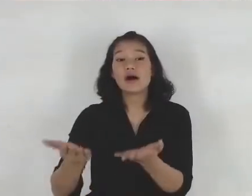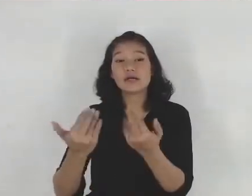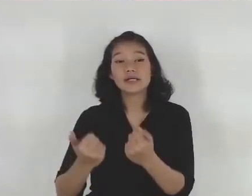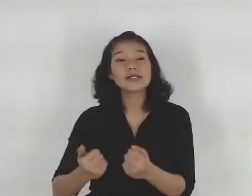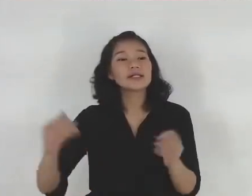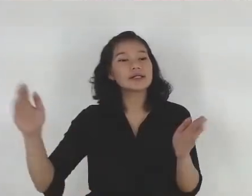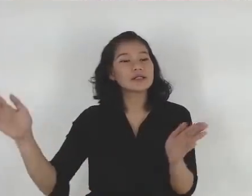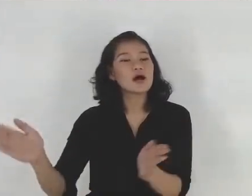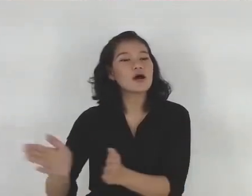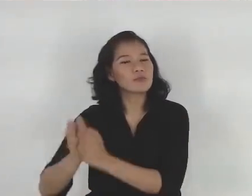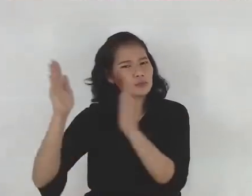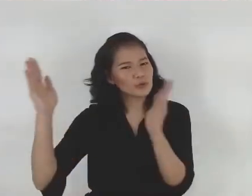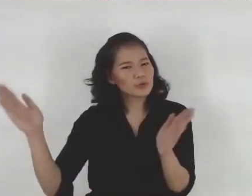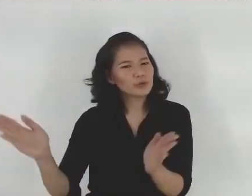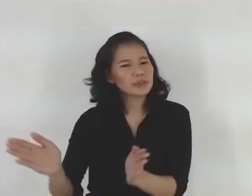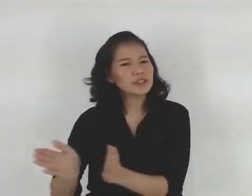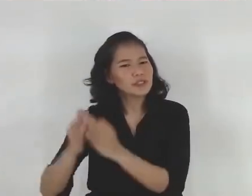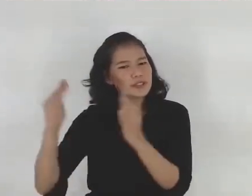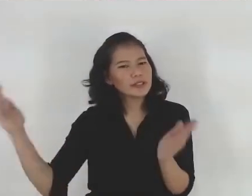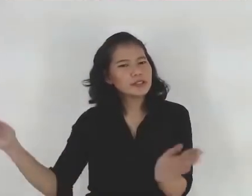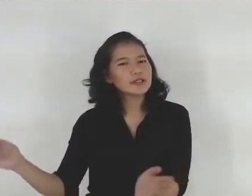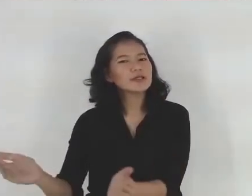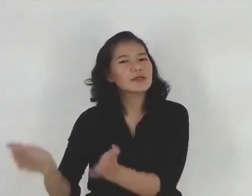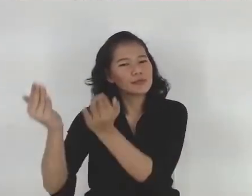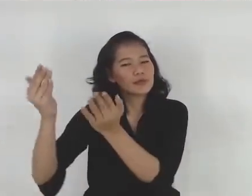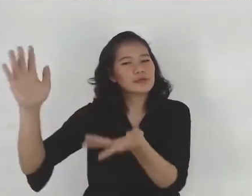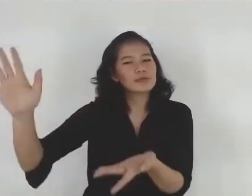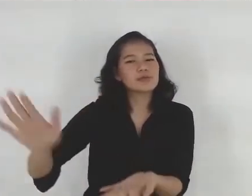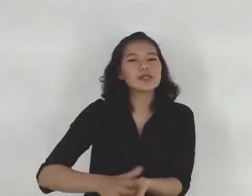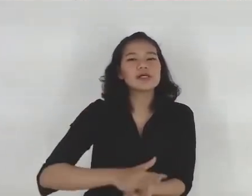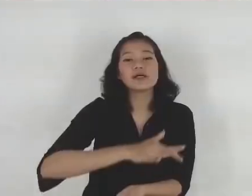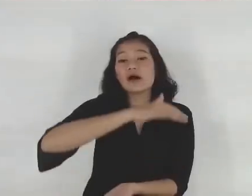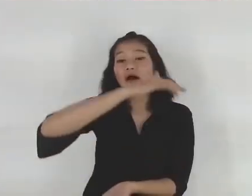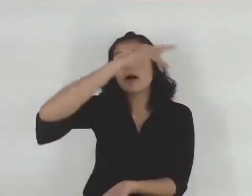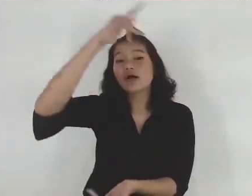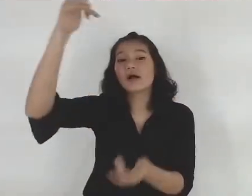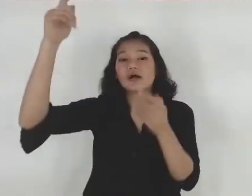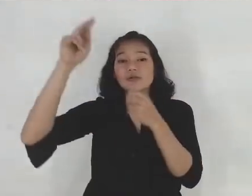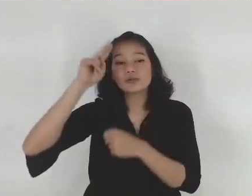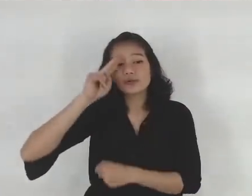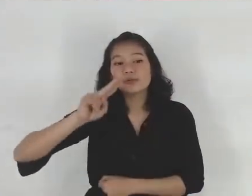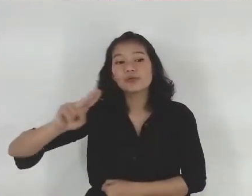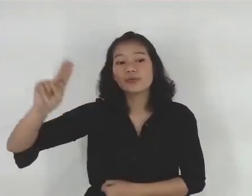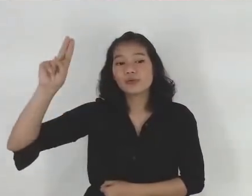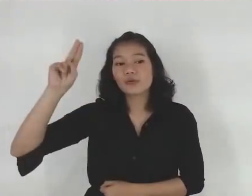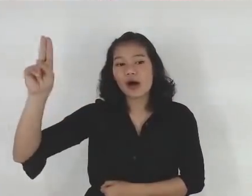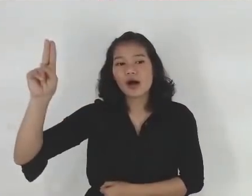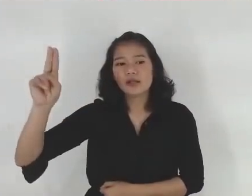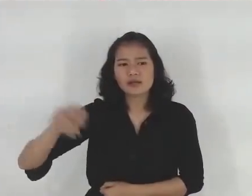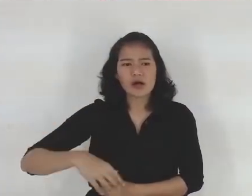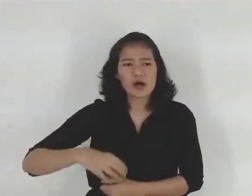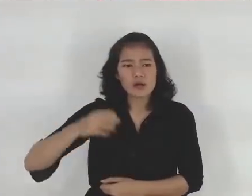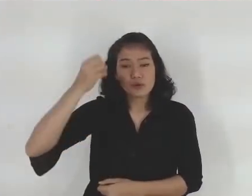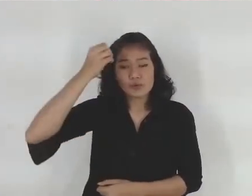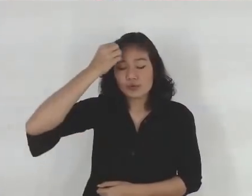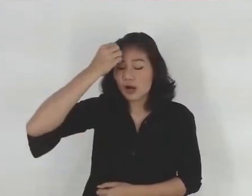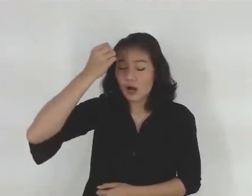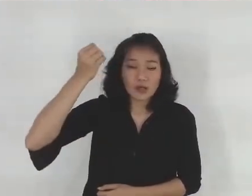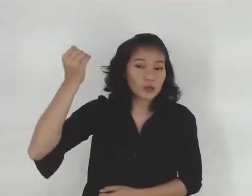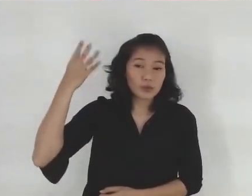memiliki tombol jiwa tetap Mulia tentu Tuhan